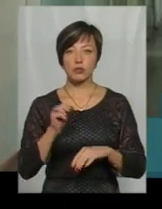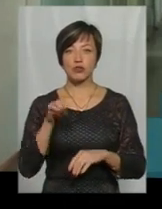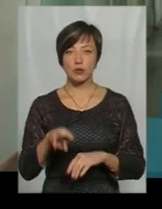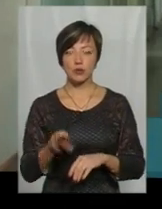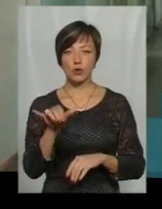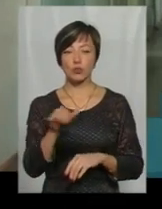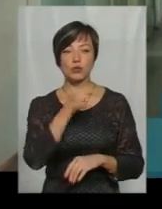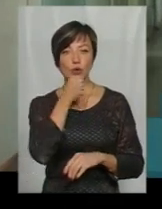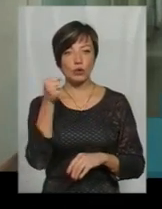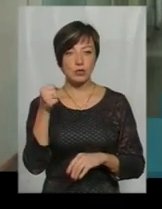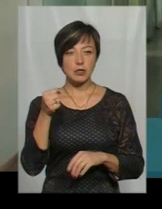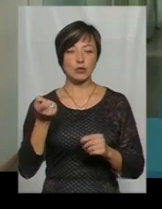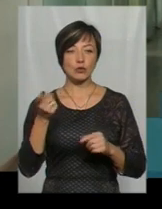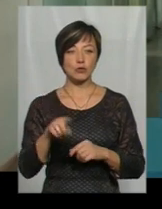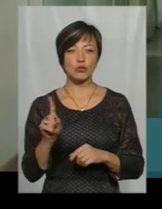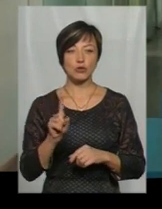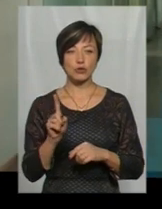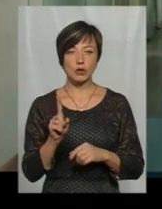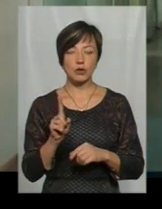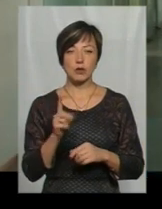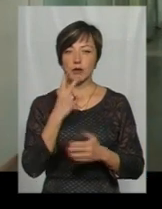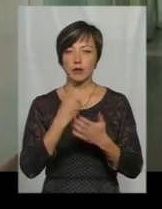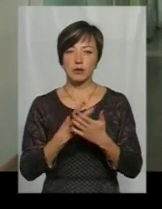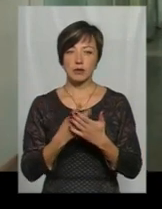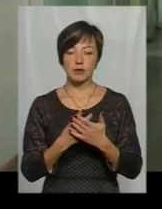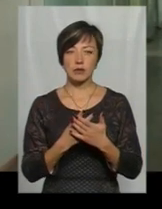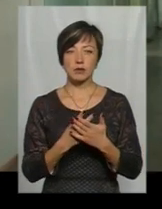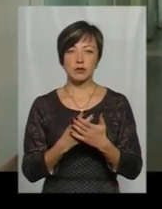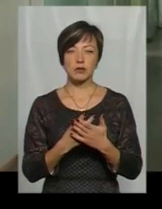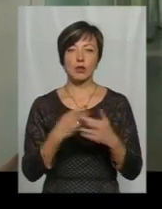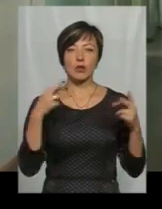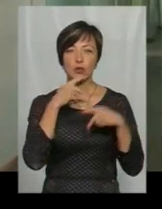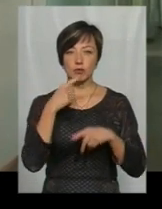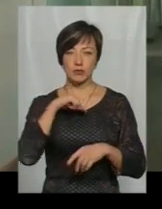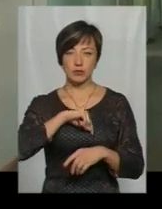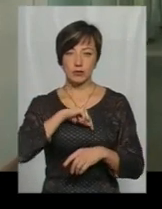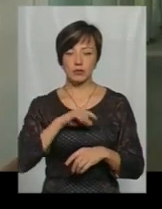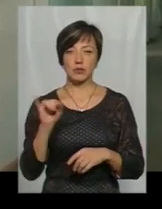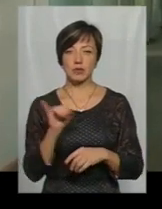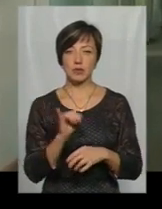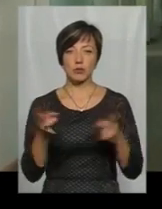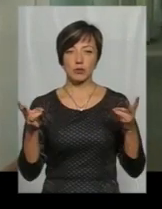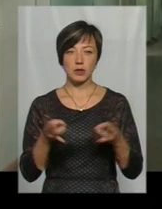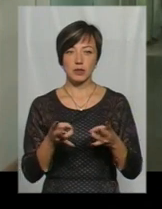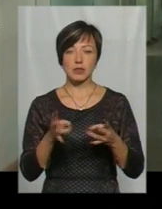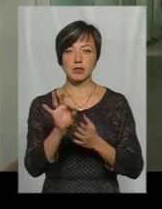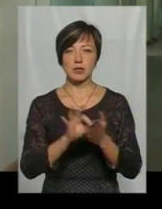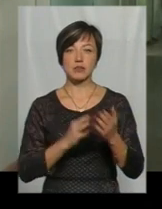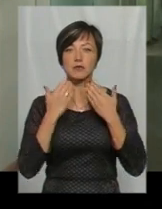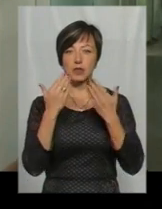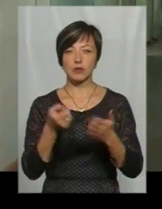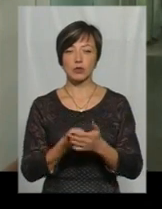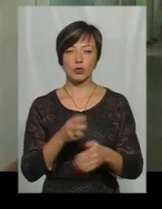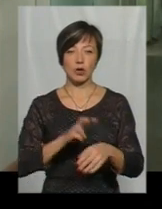у дорослих, тому що йдуть явища ексикозу та токсикозу, і необхідно зразу ж